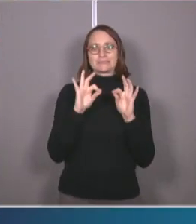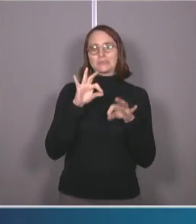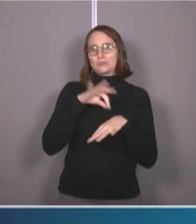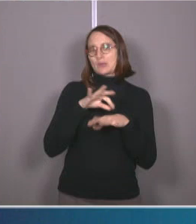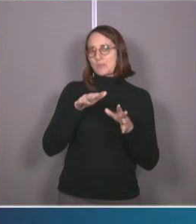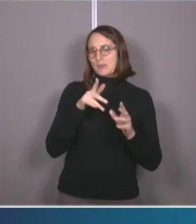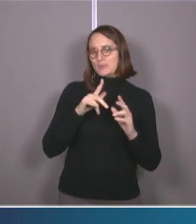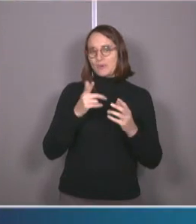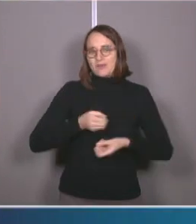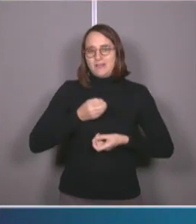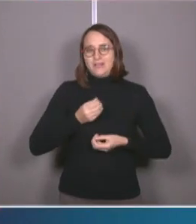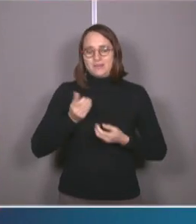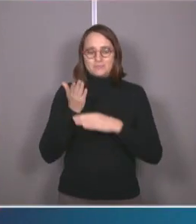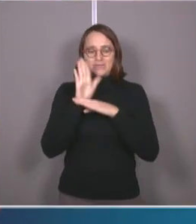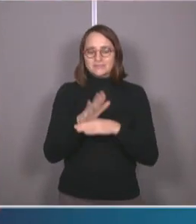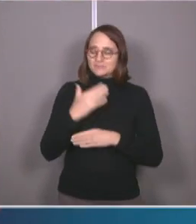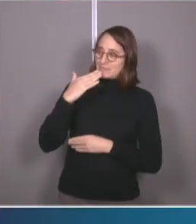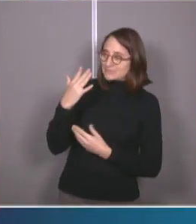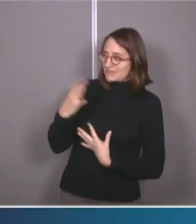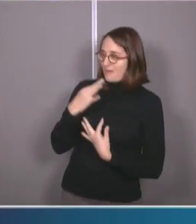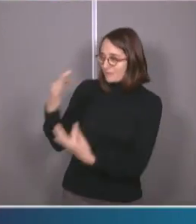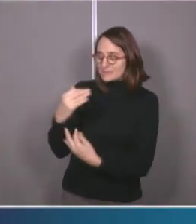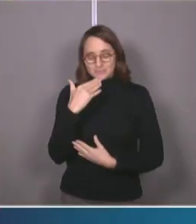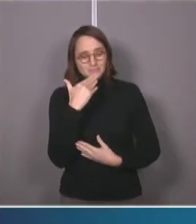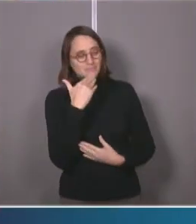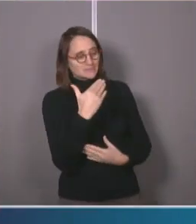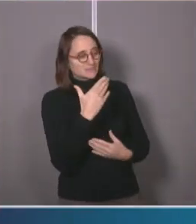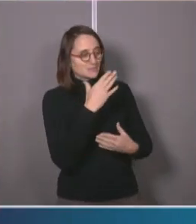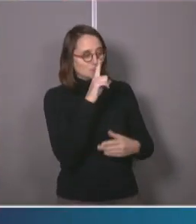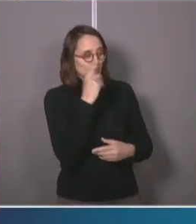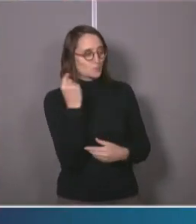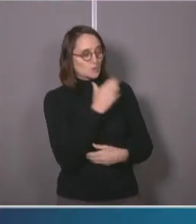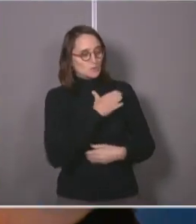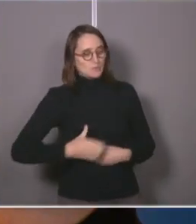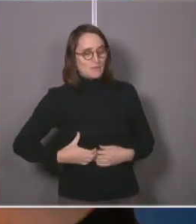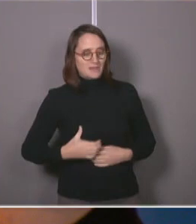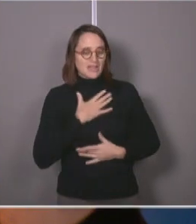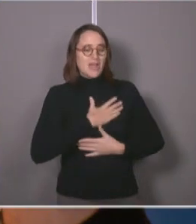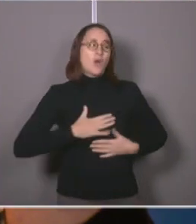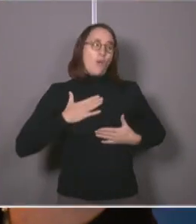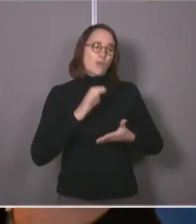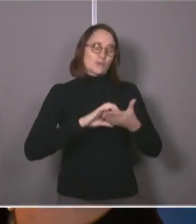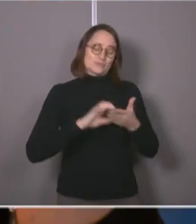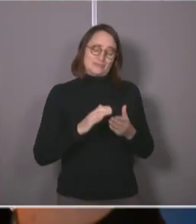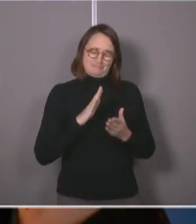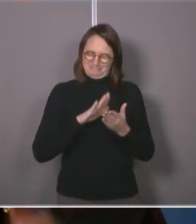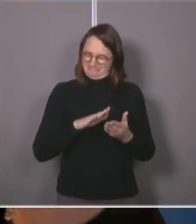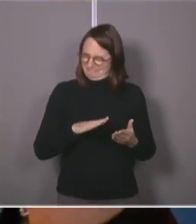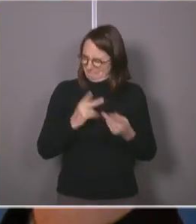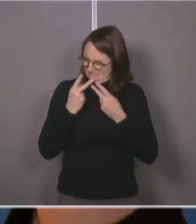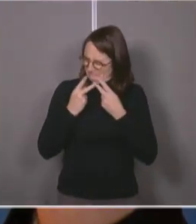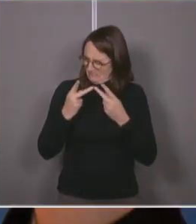Jean-Christophe pour ton invitation. Bonjour, bonsoir monsieur le maire et très heureux d'être à Toulouse. Je confesse également que j'ai dû venir en avion. Ça sera la